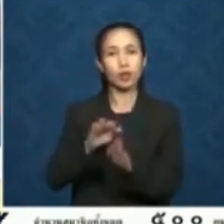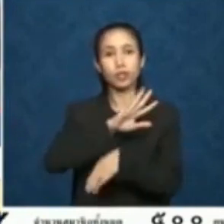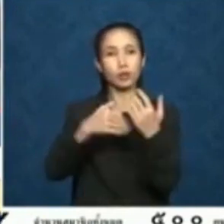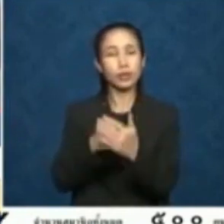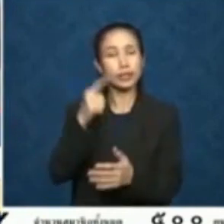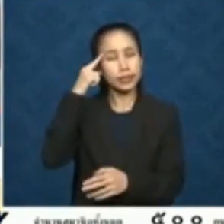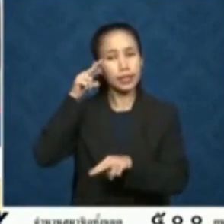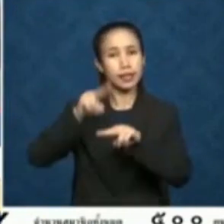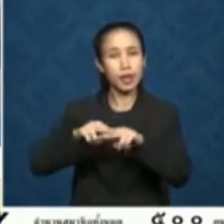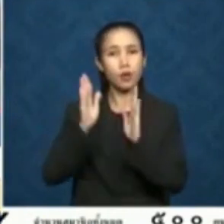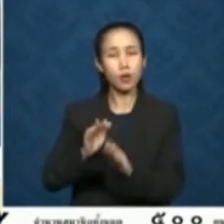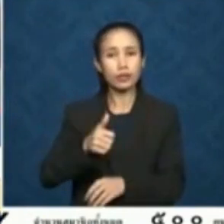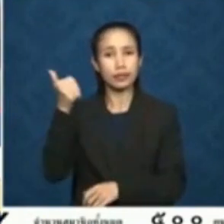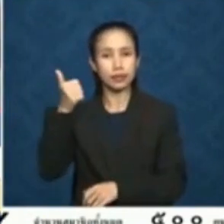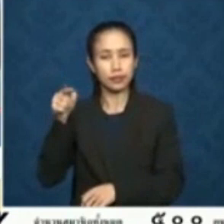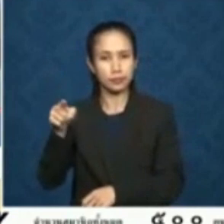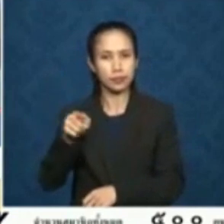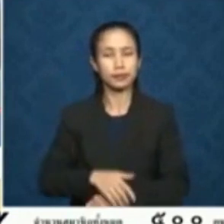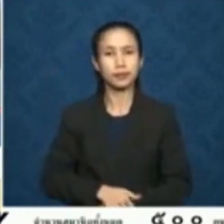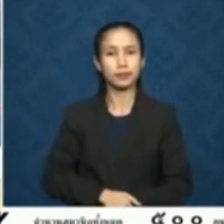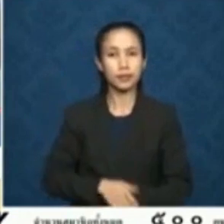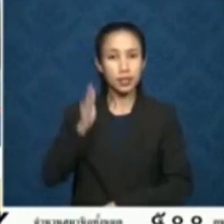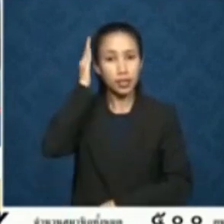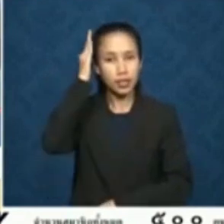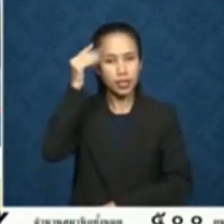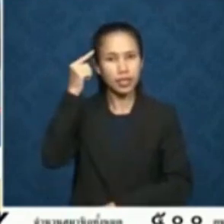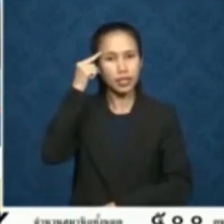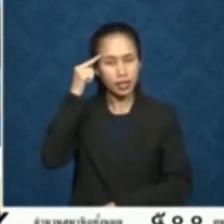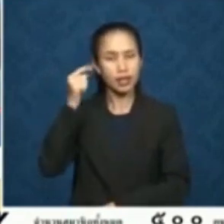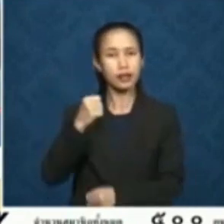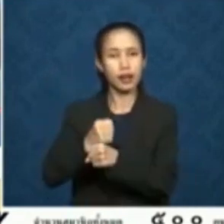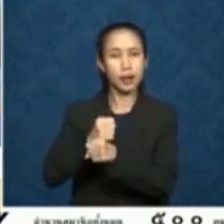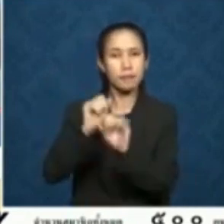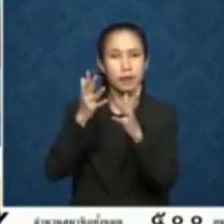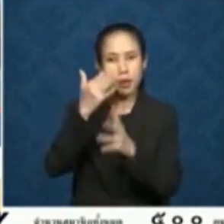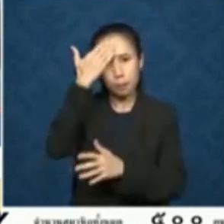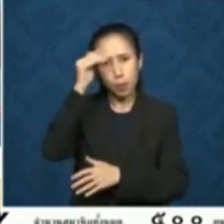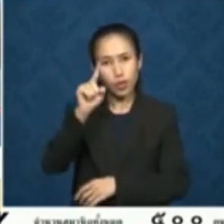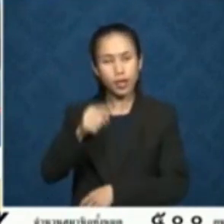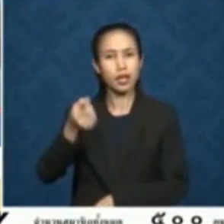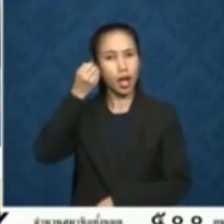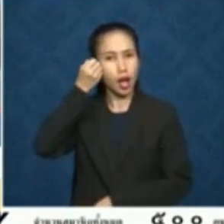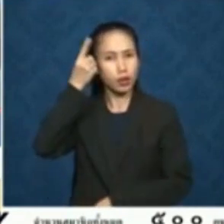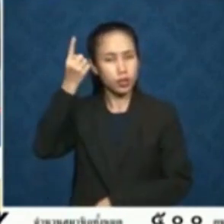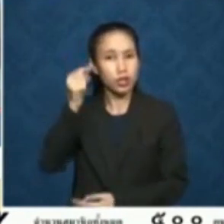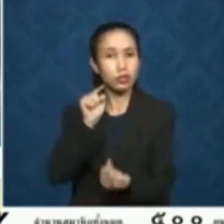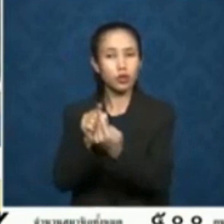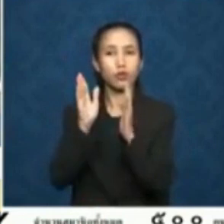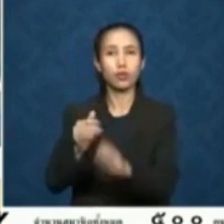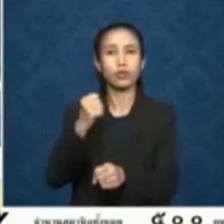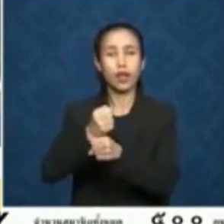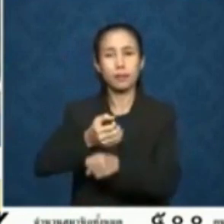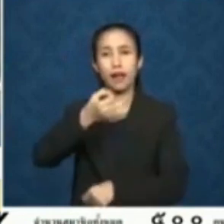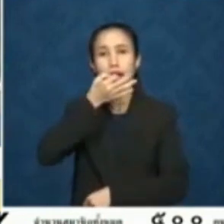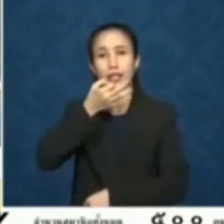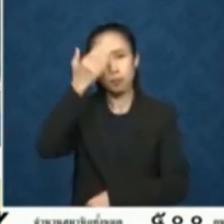านนะแต่เป็นท่านธรรมนัสพรหมเผ่านะเขาจะไม่อุ้มหรอกเพราะเขาเข้าใจถึงหัวใจของชาวประมงเ